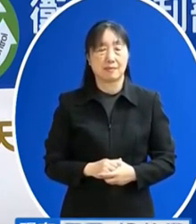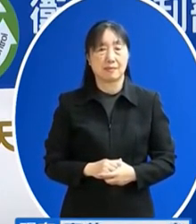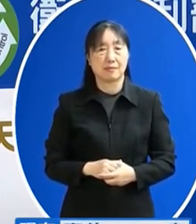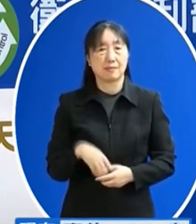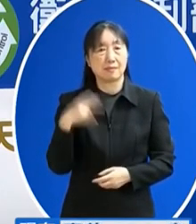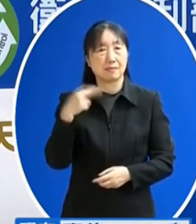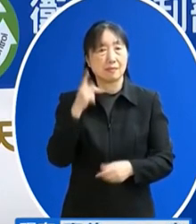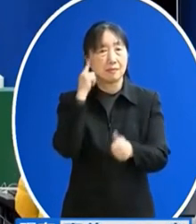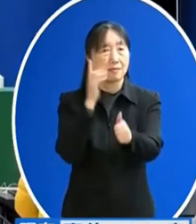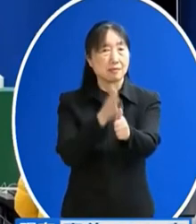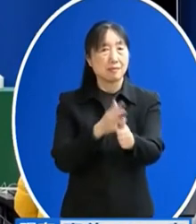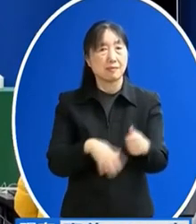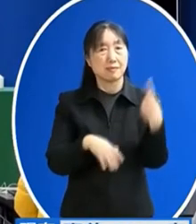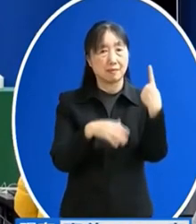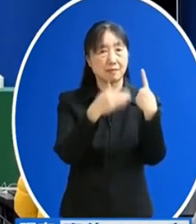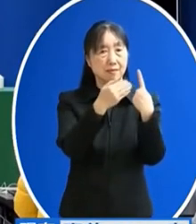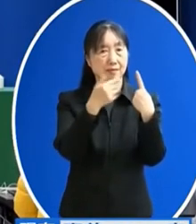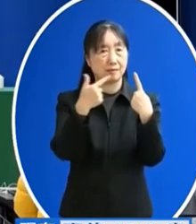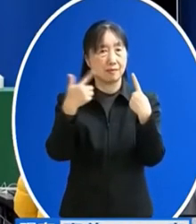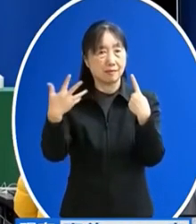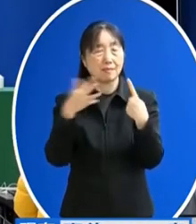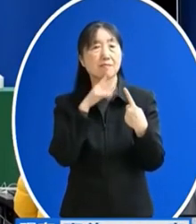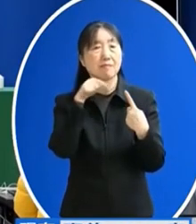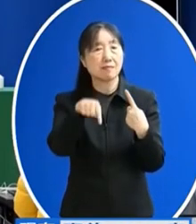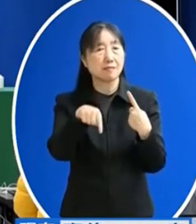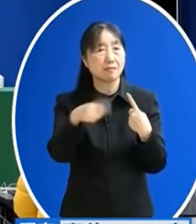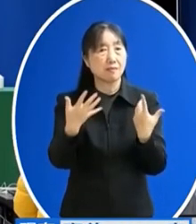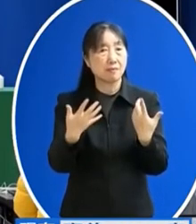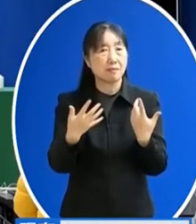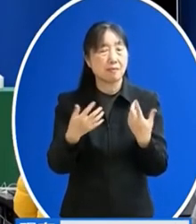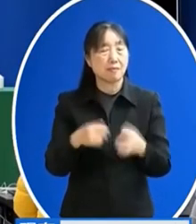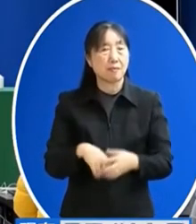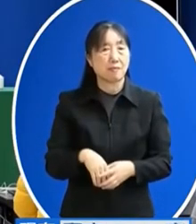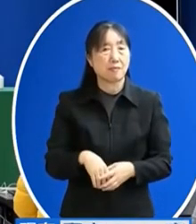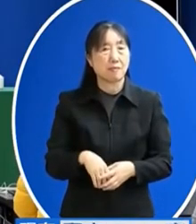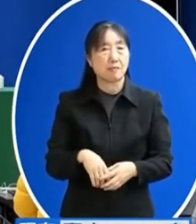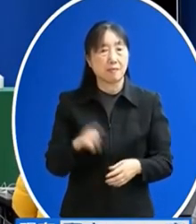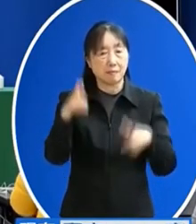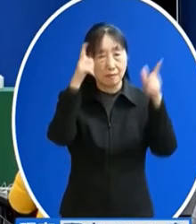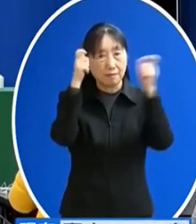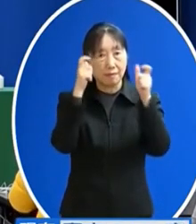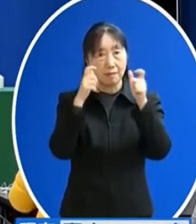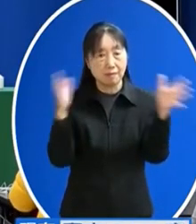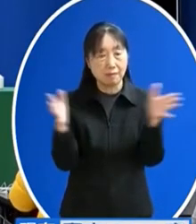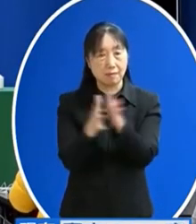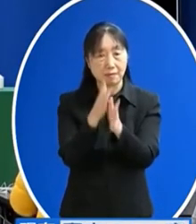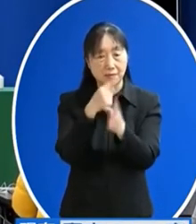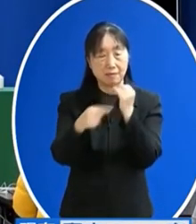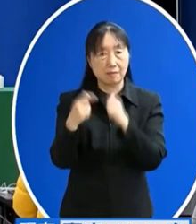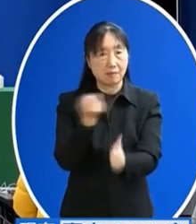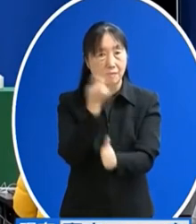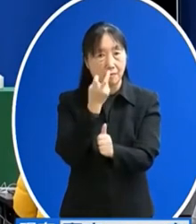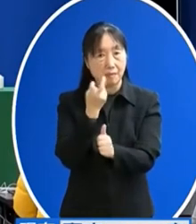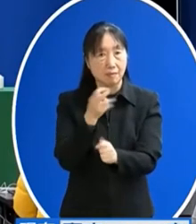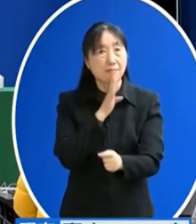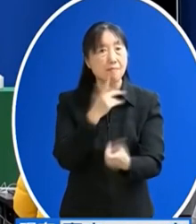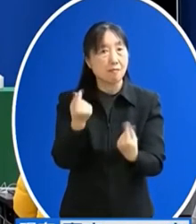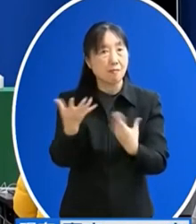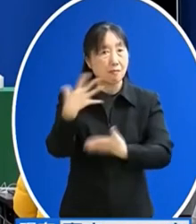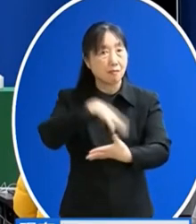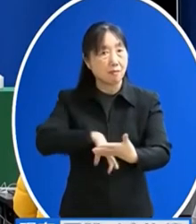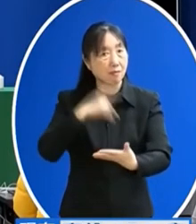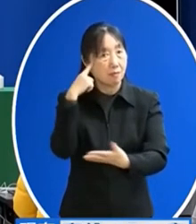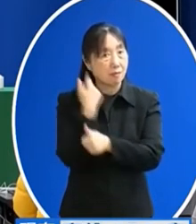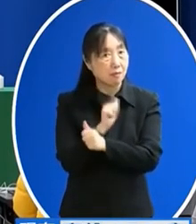教那个1968 APP 重新复出的部分，是不是这个春节总量管制这一次也会纳入考